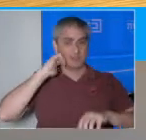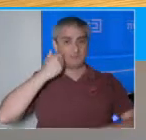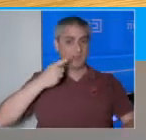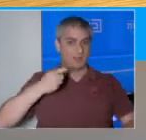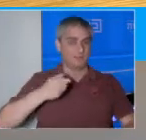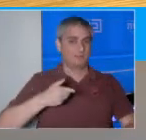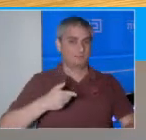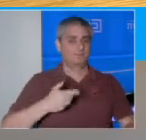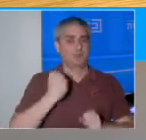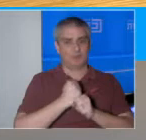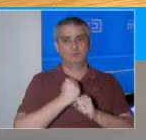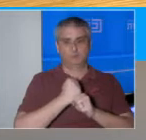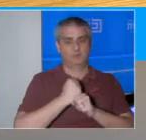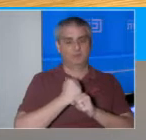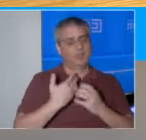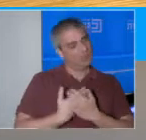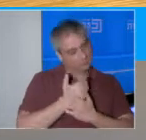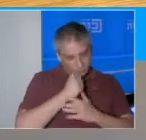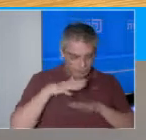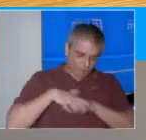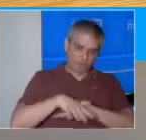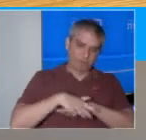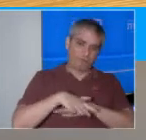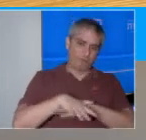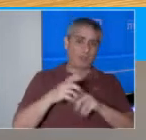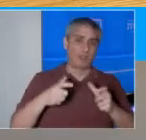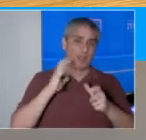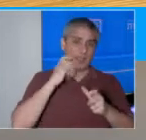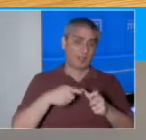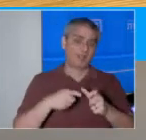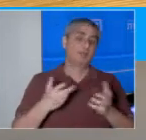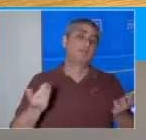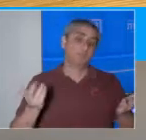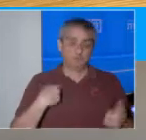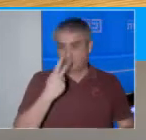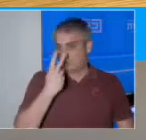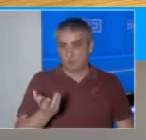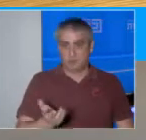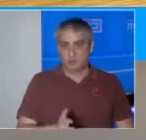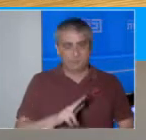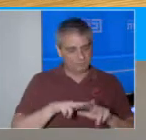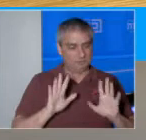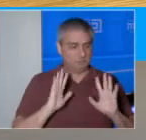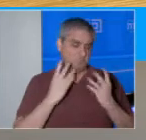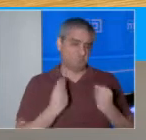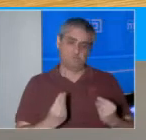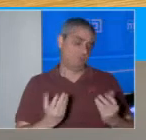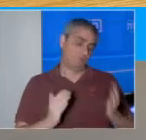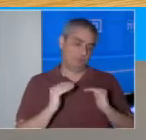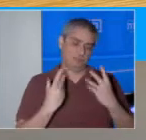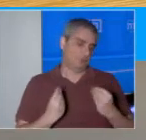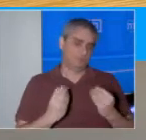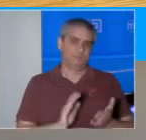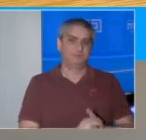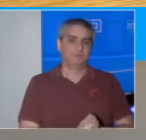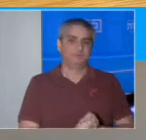מחר, יגרמו להתחדשות הזרימות לכנרת, אז ככה שנראה לי שהמצב הוא יחסית